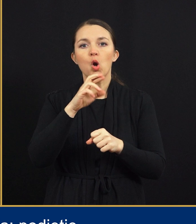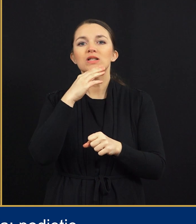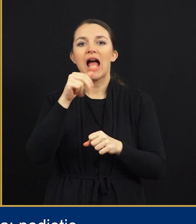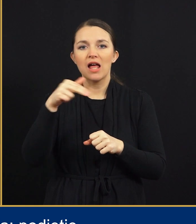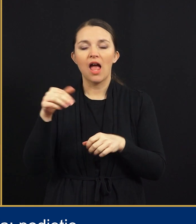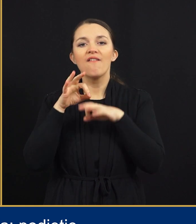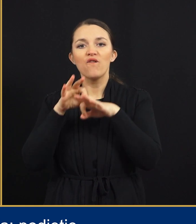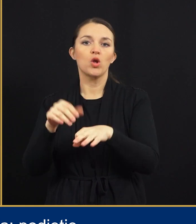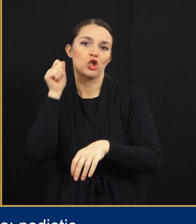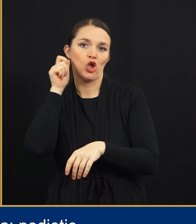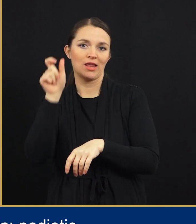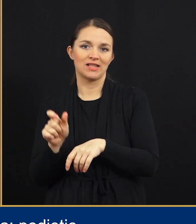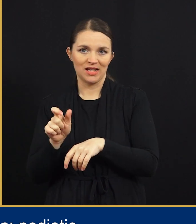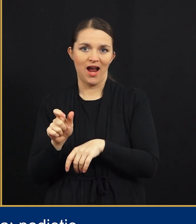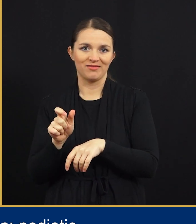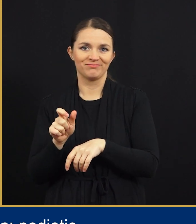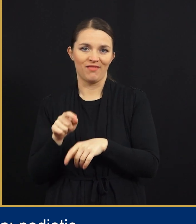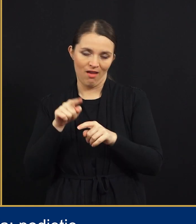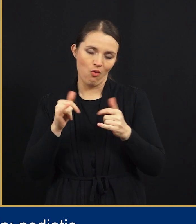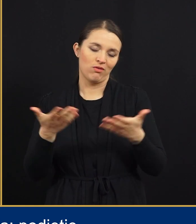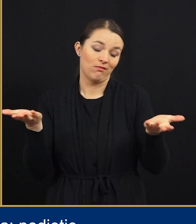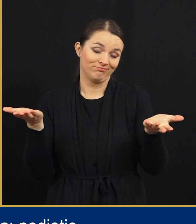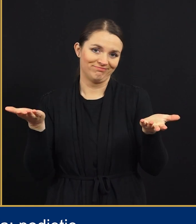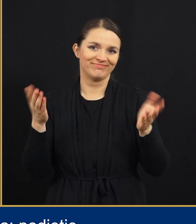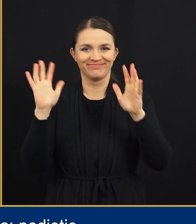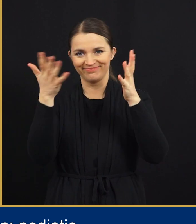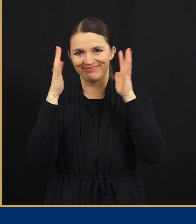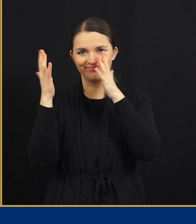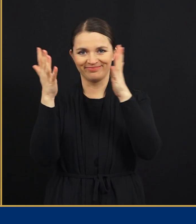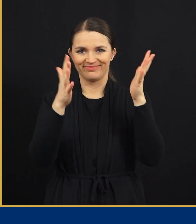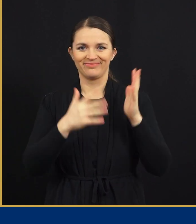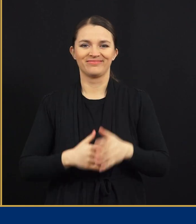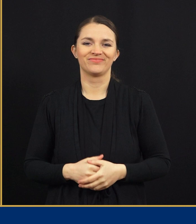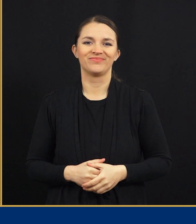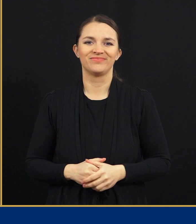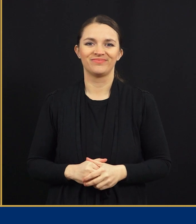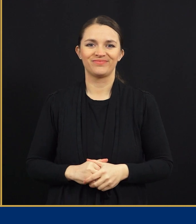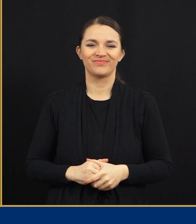dela Rosana, vodi ženska. Tako da.